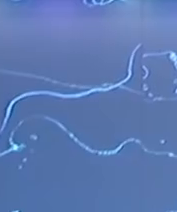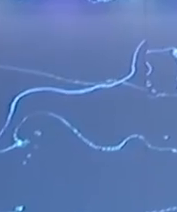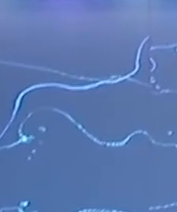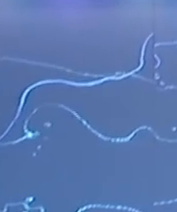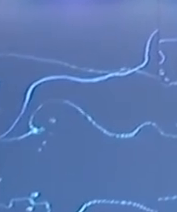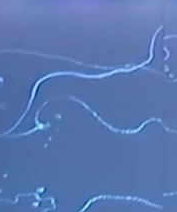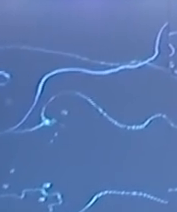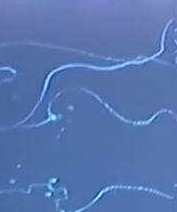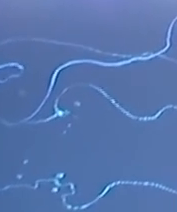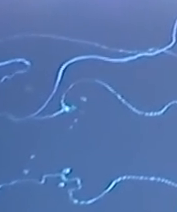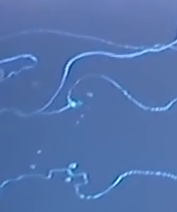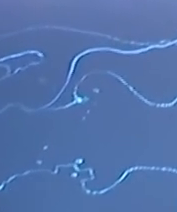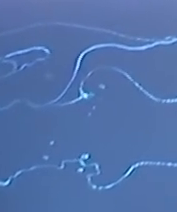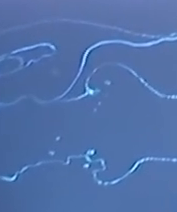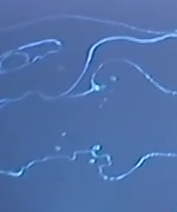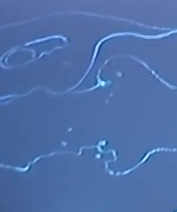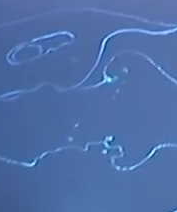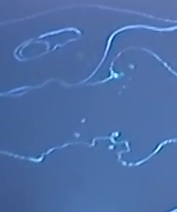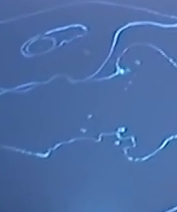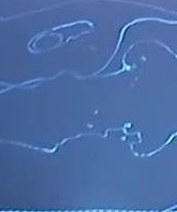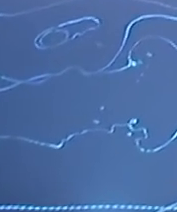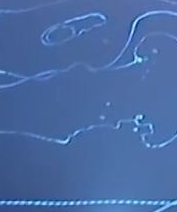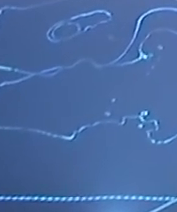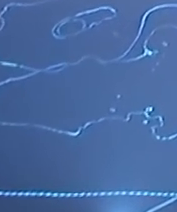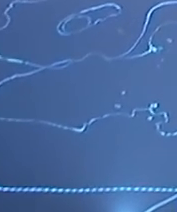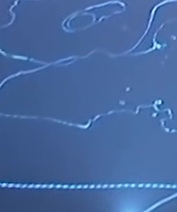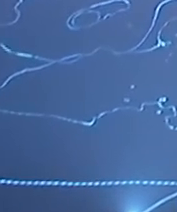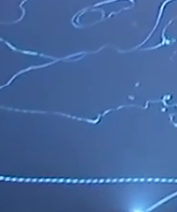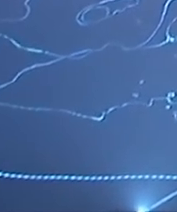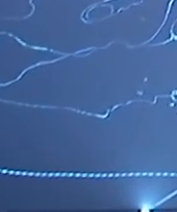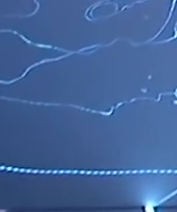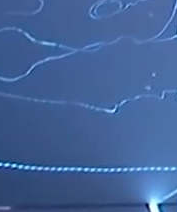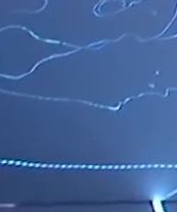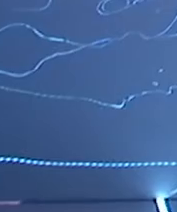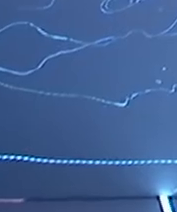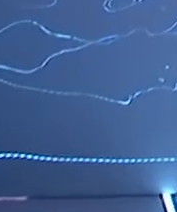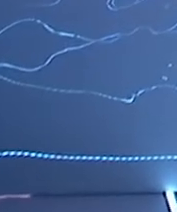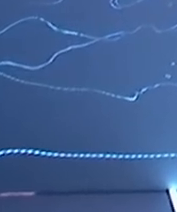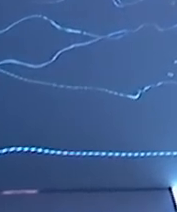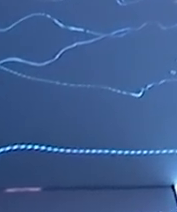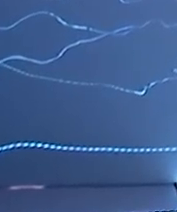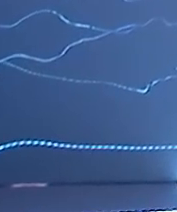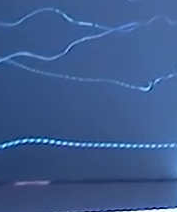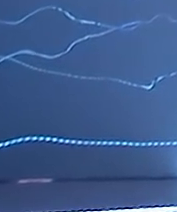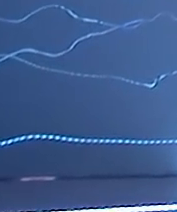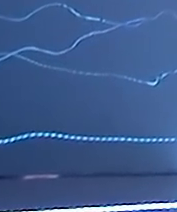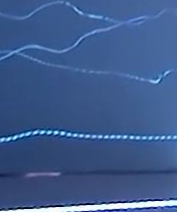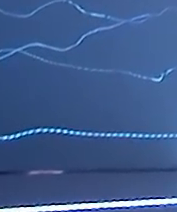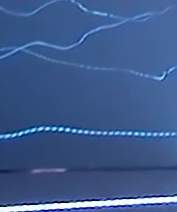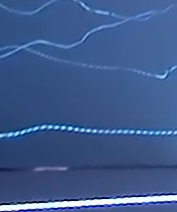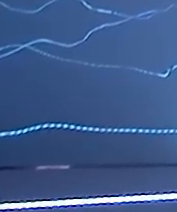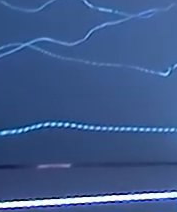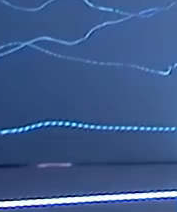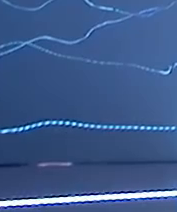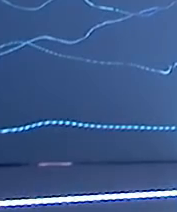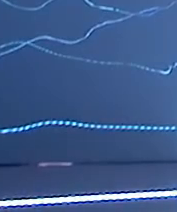туралы ұлттық банк өкілдері айтып отыр. Мәселен, ақпан айындағы жоғары көрсеткіш Түркістан облысында тіркелген. Онда инфляция